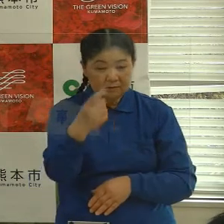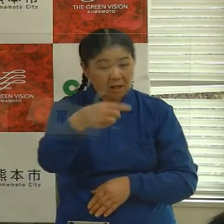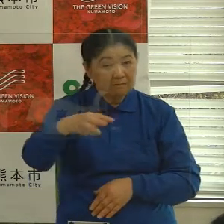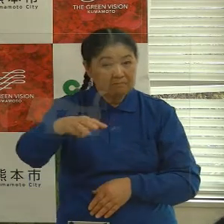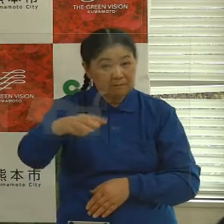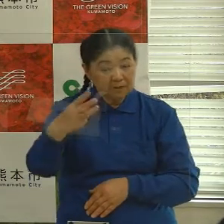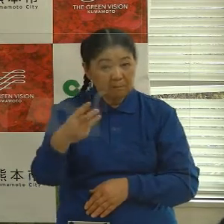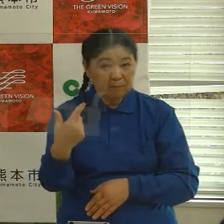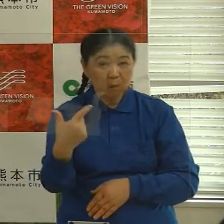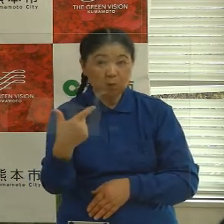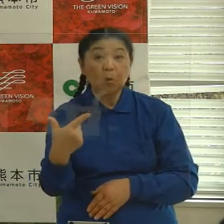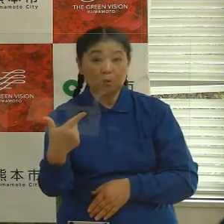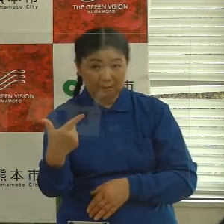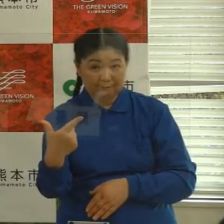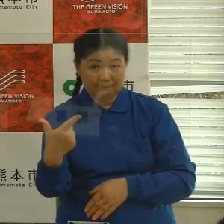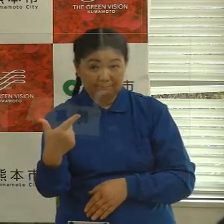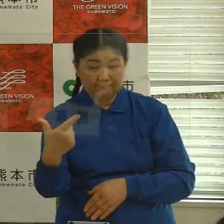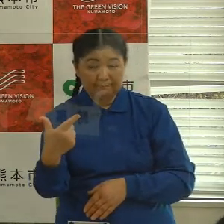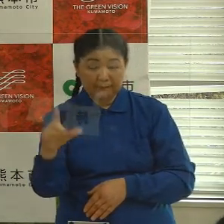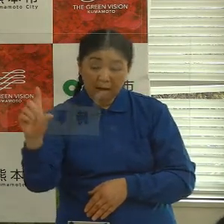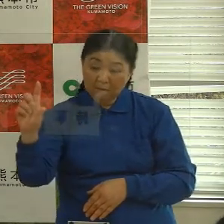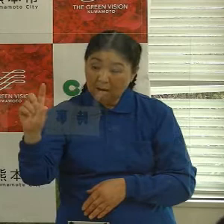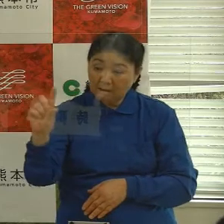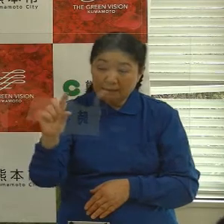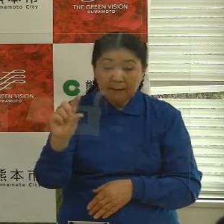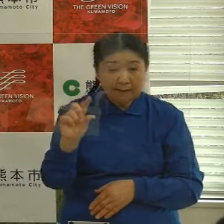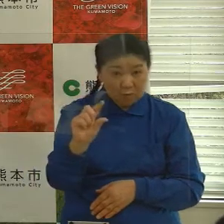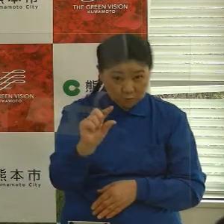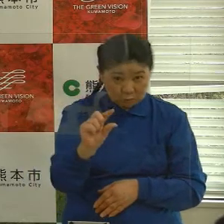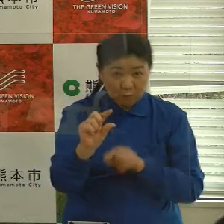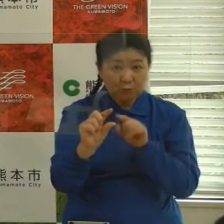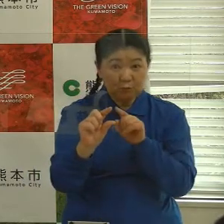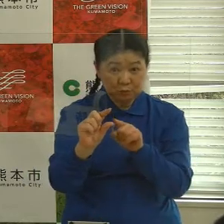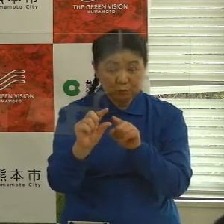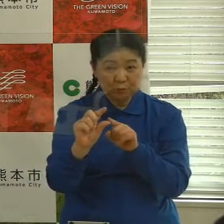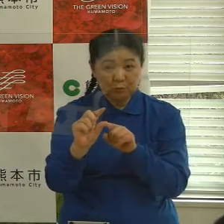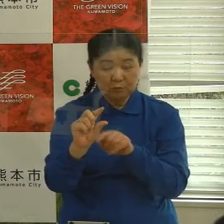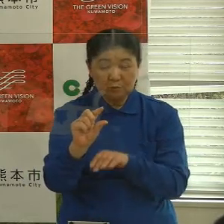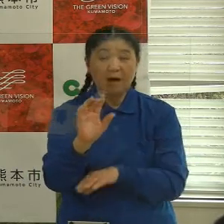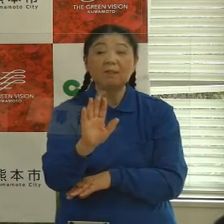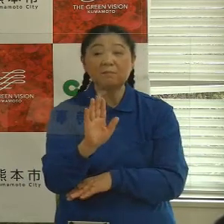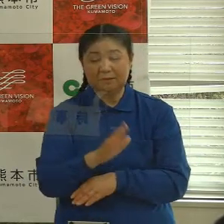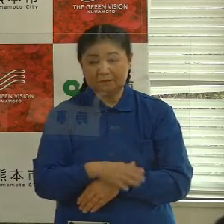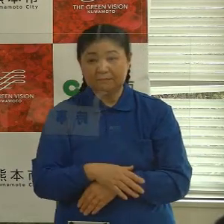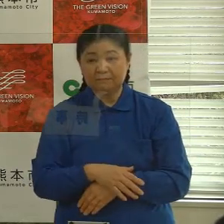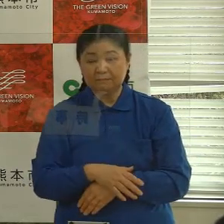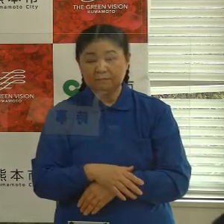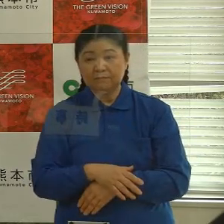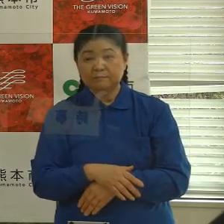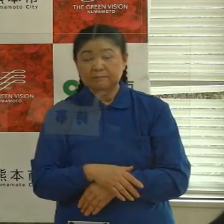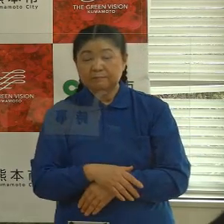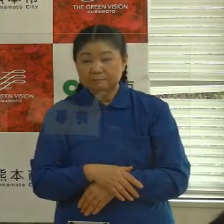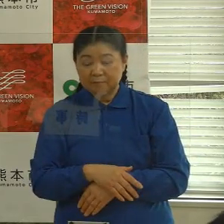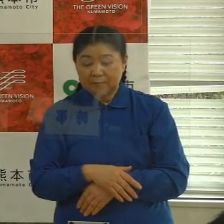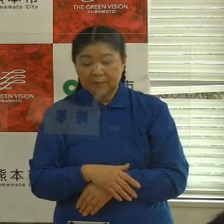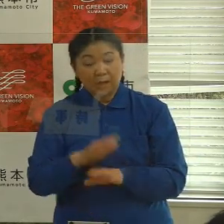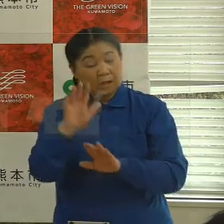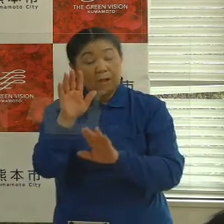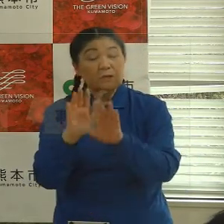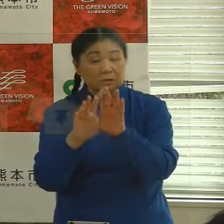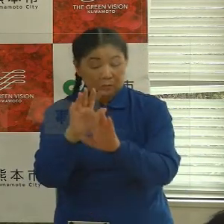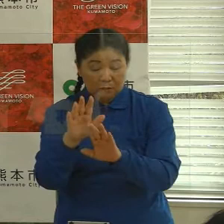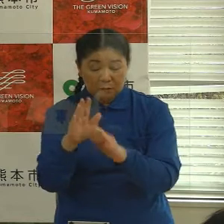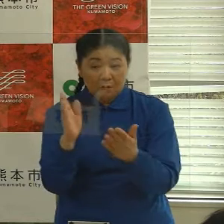1306人ということはかなり減少をしています。1週間単位でということで考えるとですね、ですからそういうふうに見ても